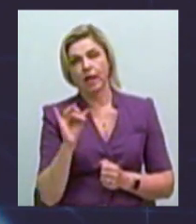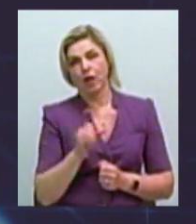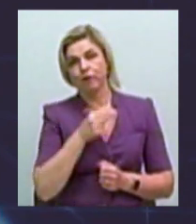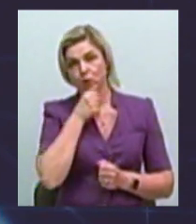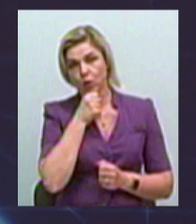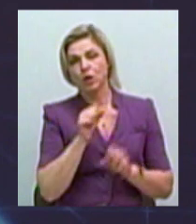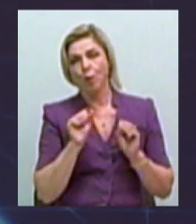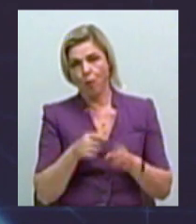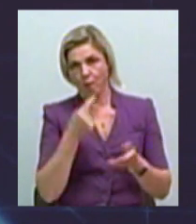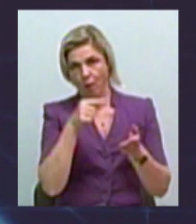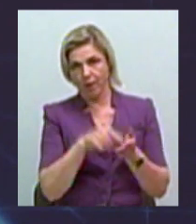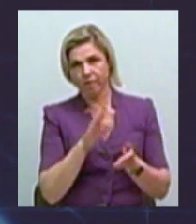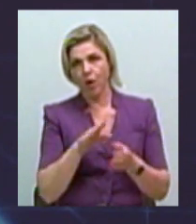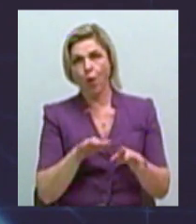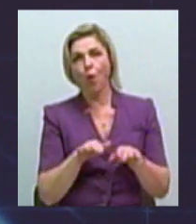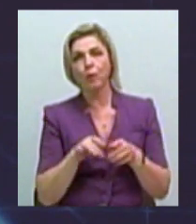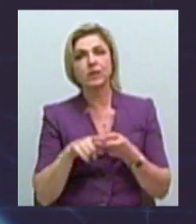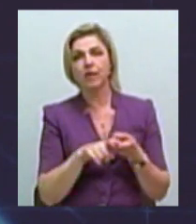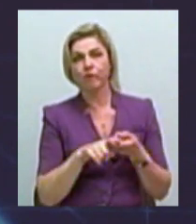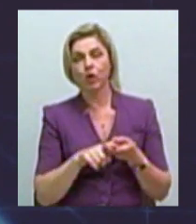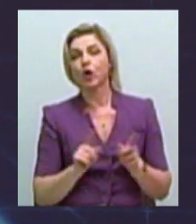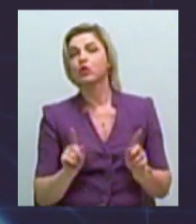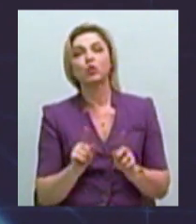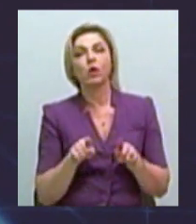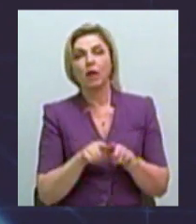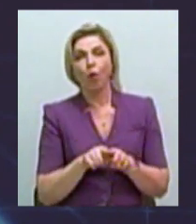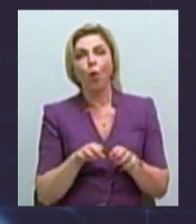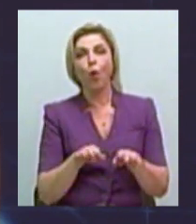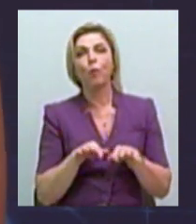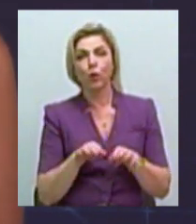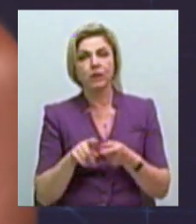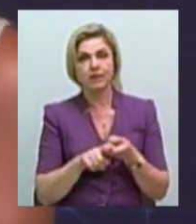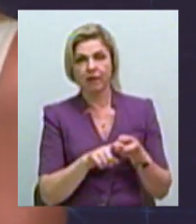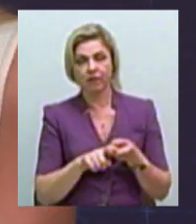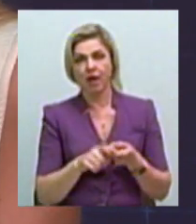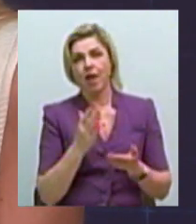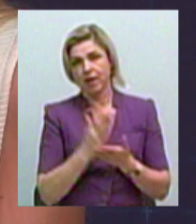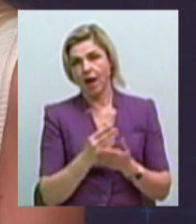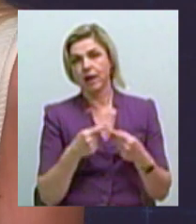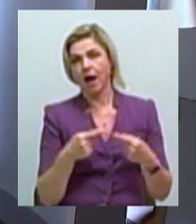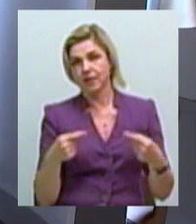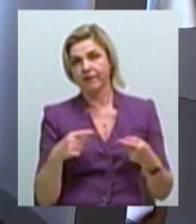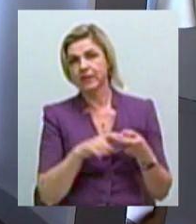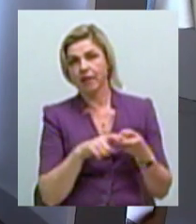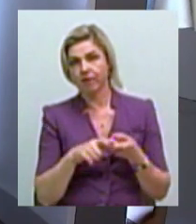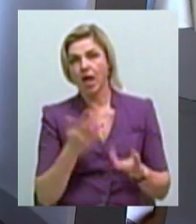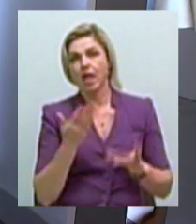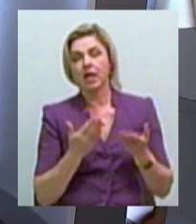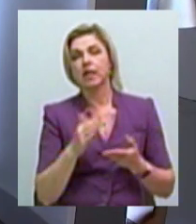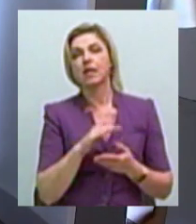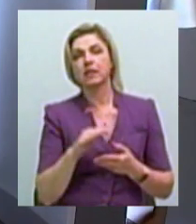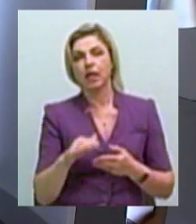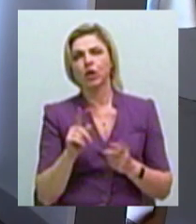можуть потрапити у комп'ютерну залежність. Що таке взагалі комп'ютерна залежність? Це різновид залежності. Якщо людина десь